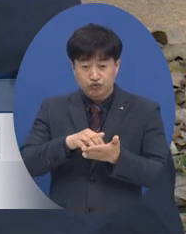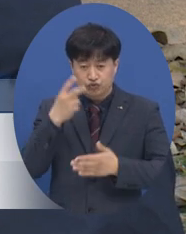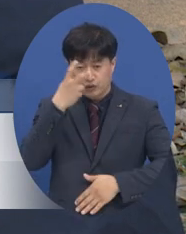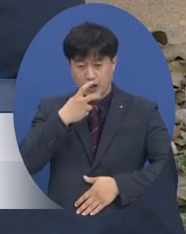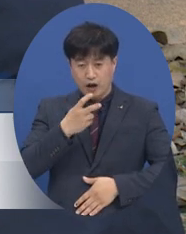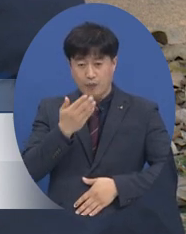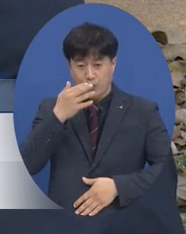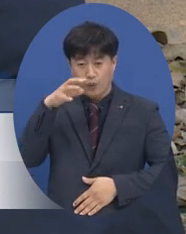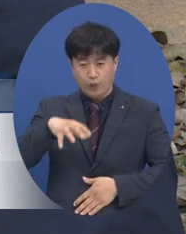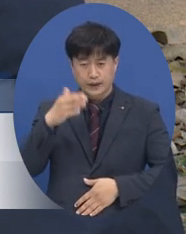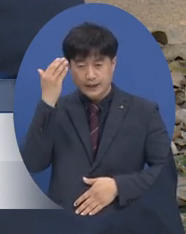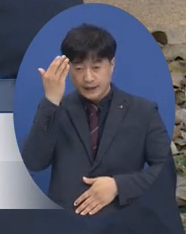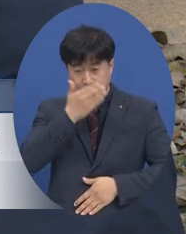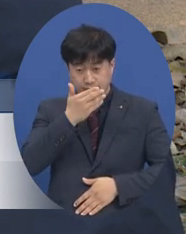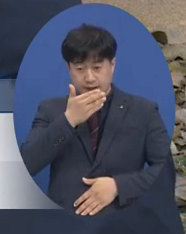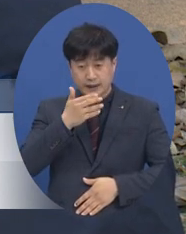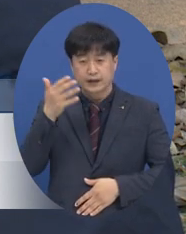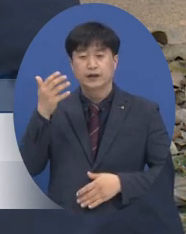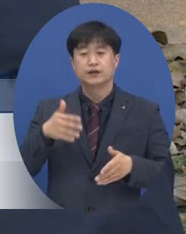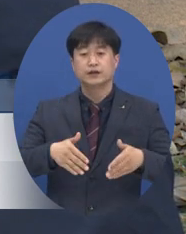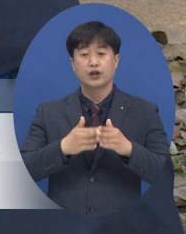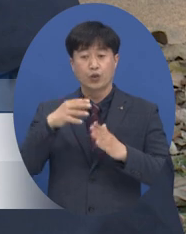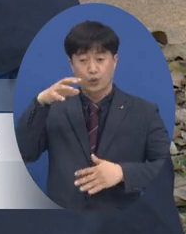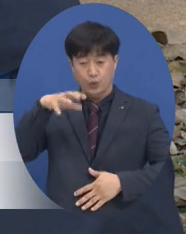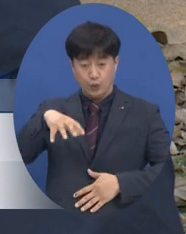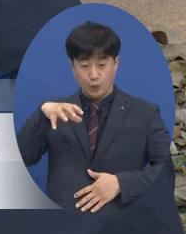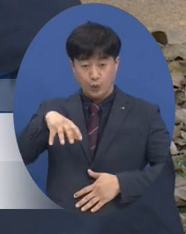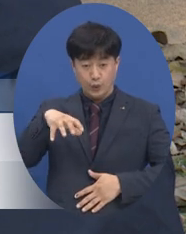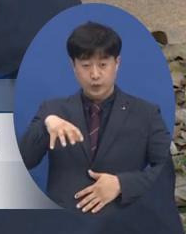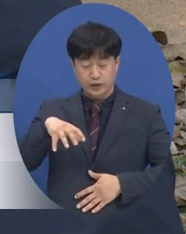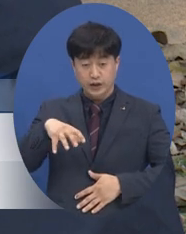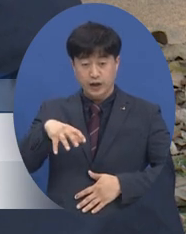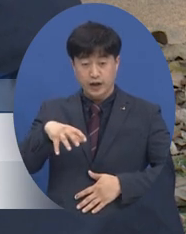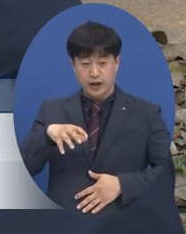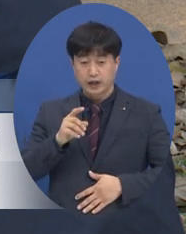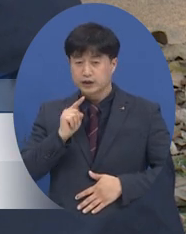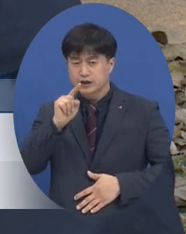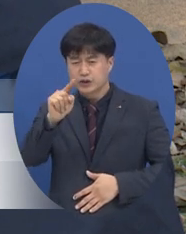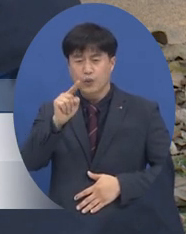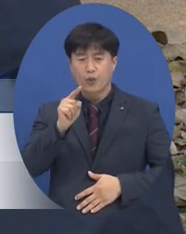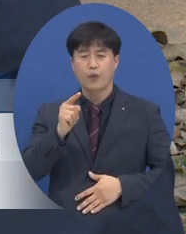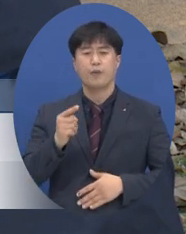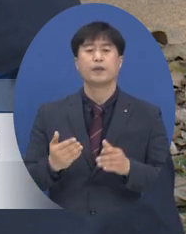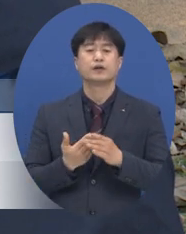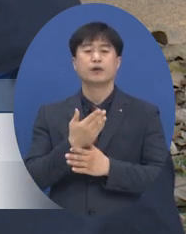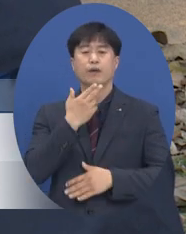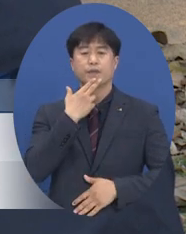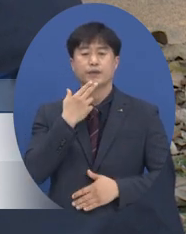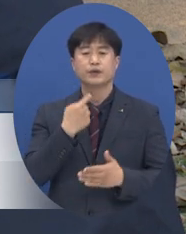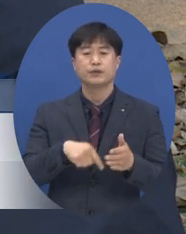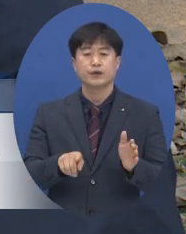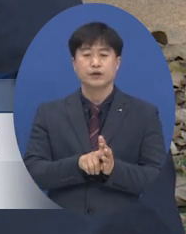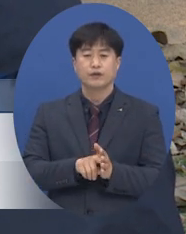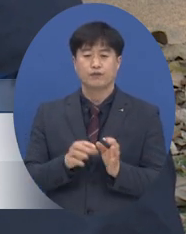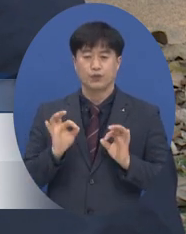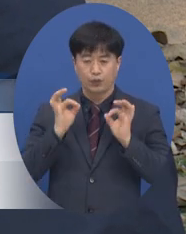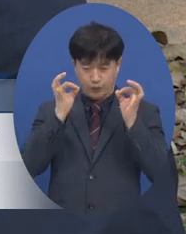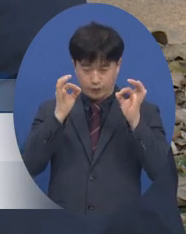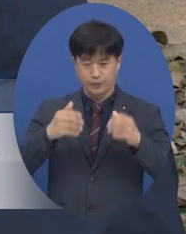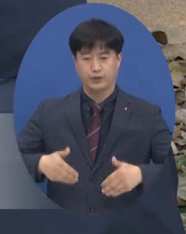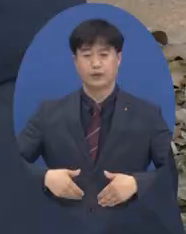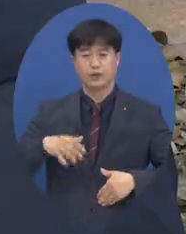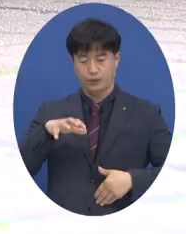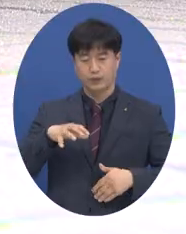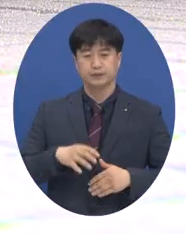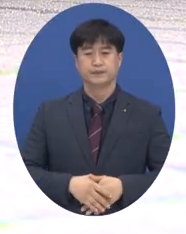급식소 에 청결함 그리고 이제 이 설치된 장소에 민원이 발생하지 않게 하기 위해 노력을